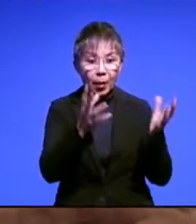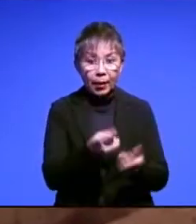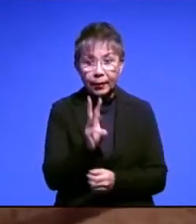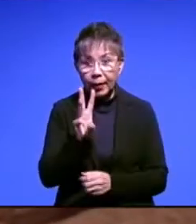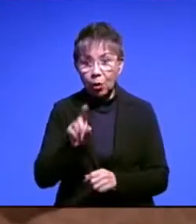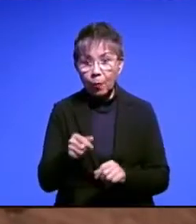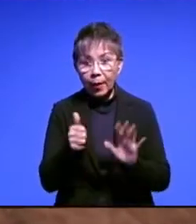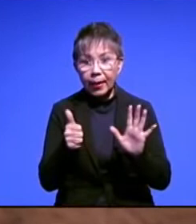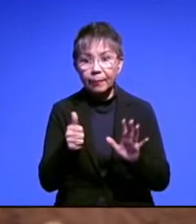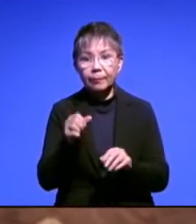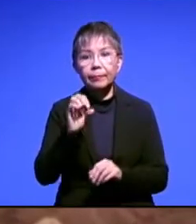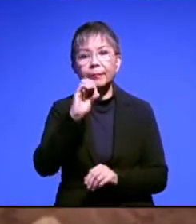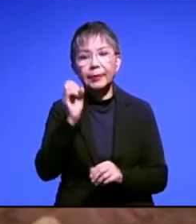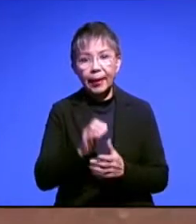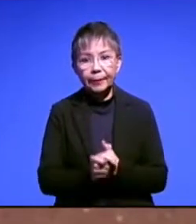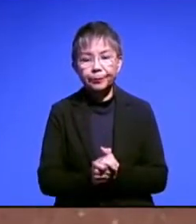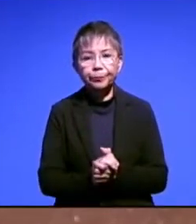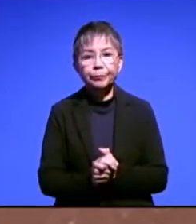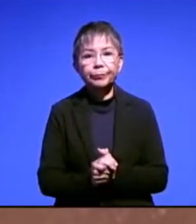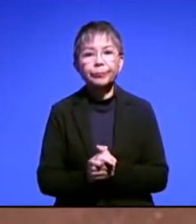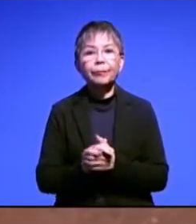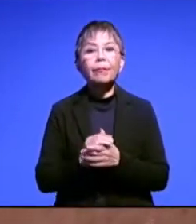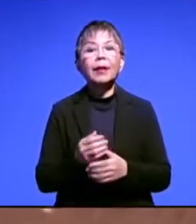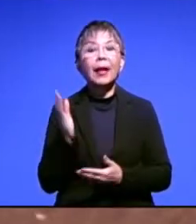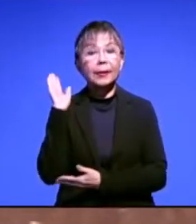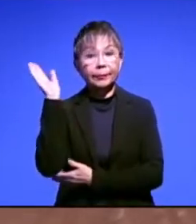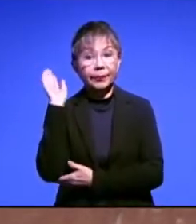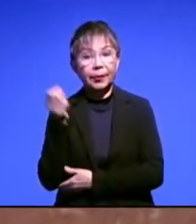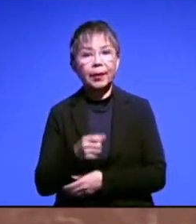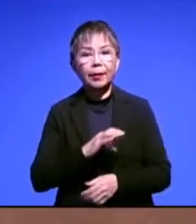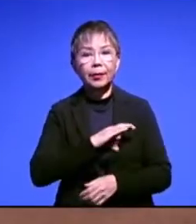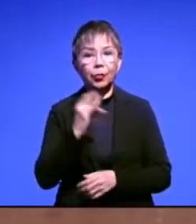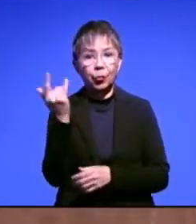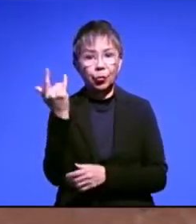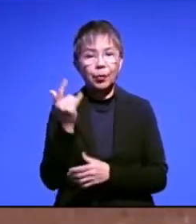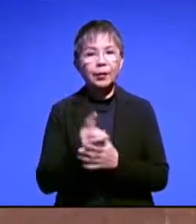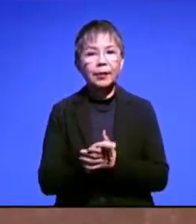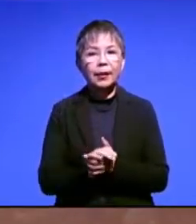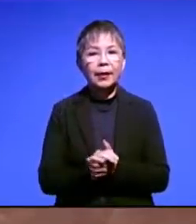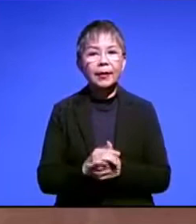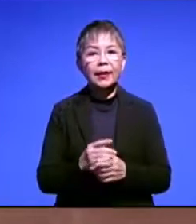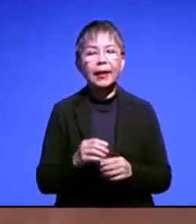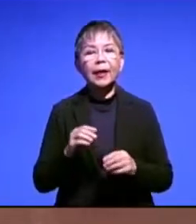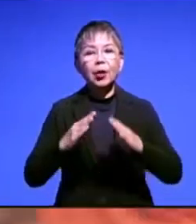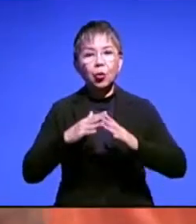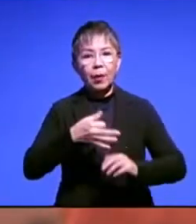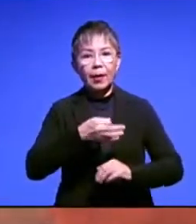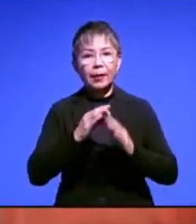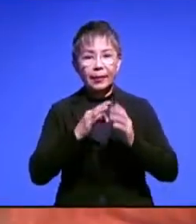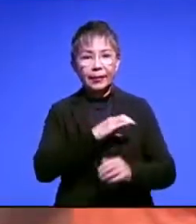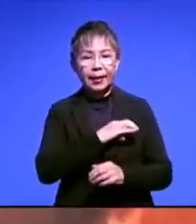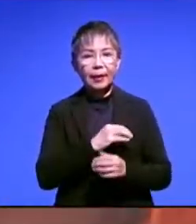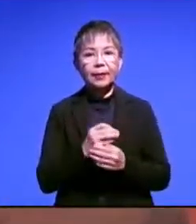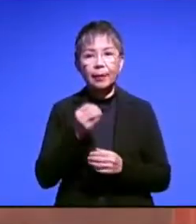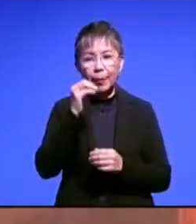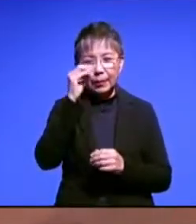3,36 persen berikut pernyataan presiden joko widodo saat rapat terbatas secara virtual di istana kepresidenan bogor selasa